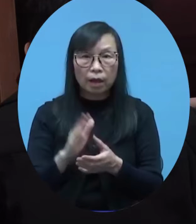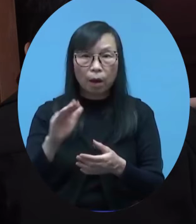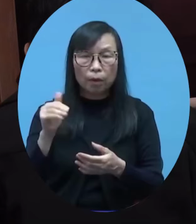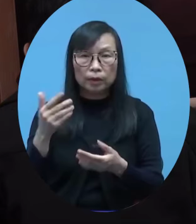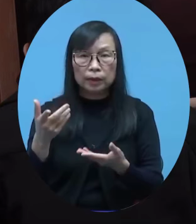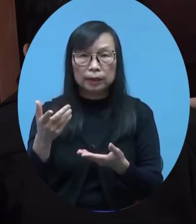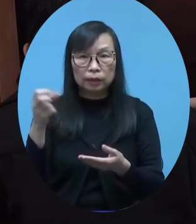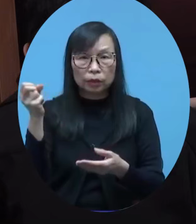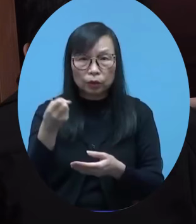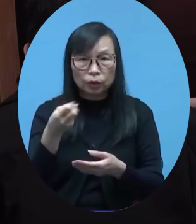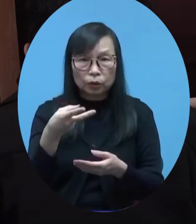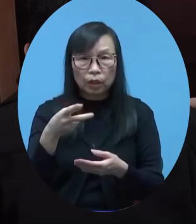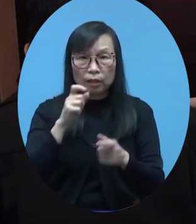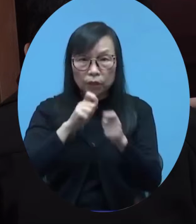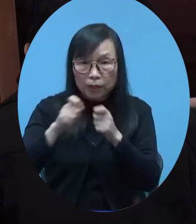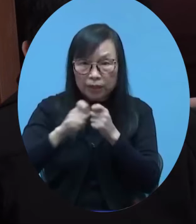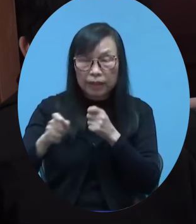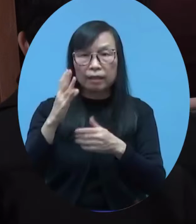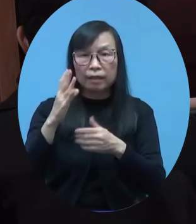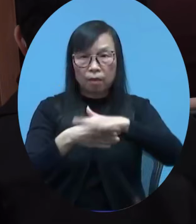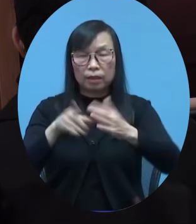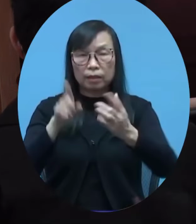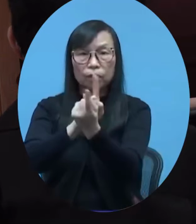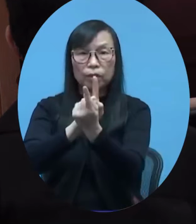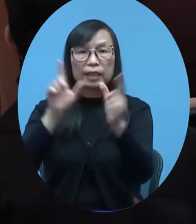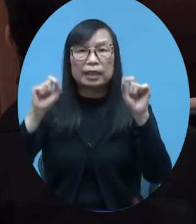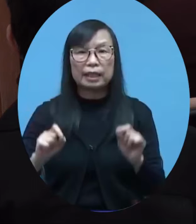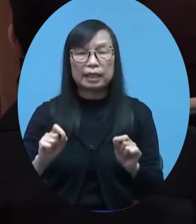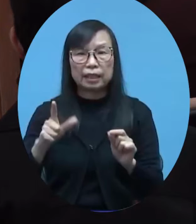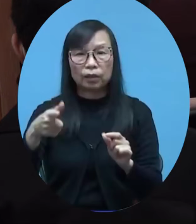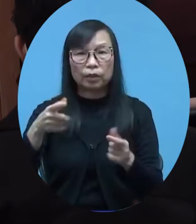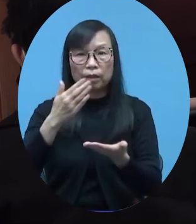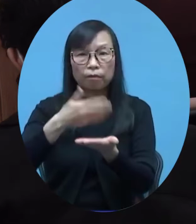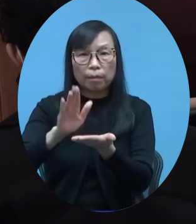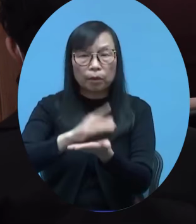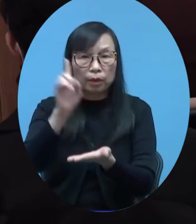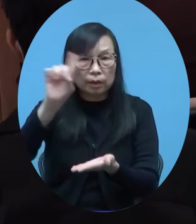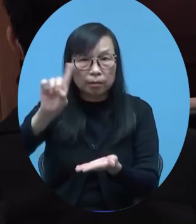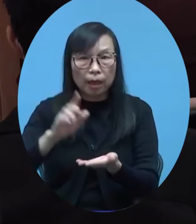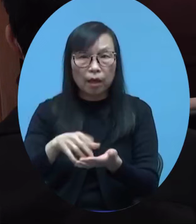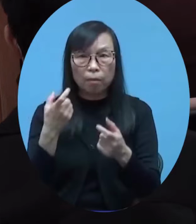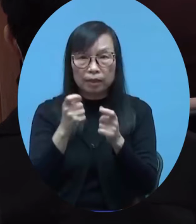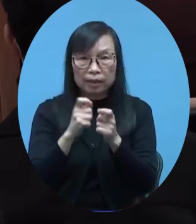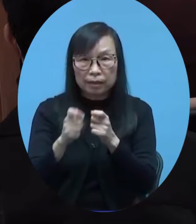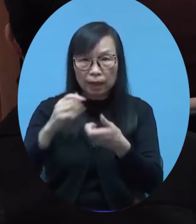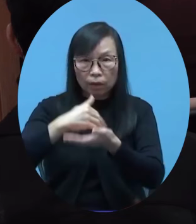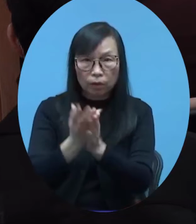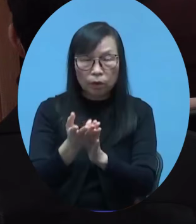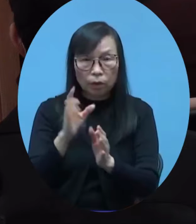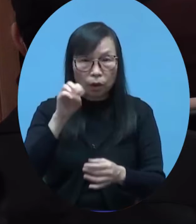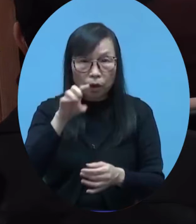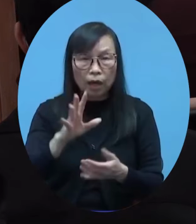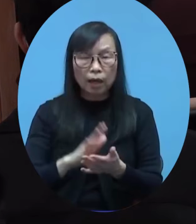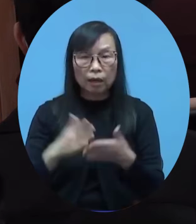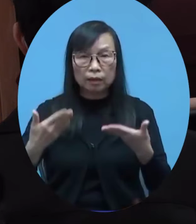即係再仔細形容啲？係三個單位打對面嘅意思係，即係佢哋嘅分布係點？可唔可以即係再仔細形容一下？咁同埋咧，今